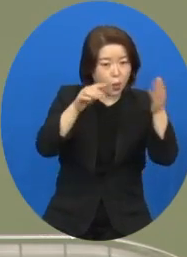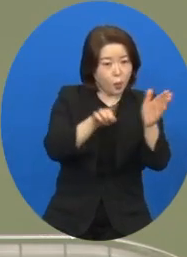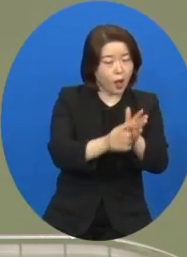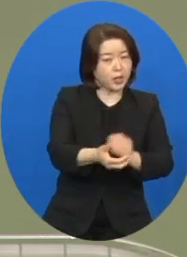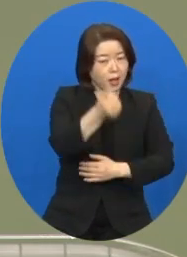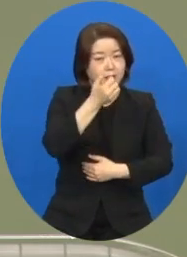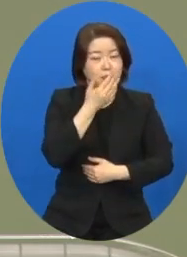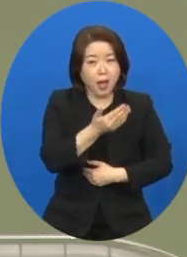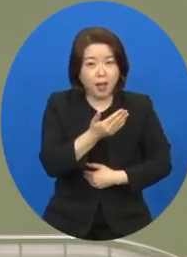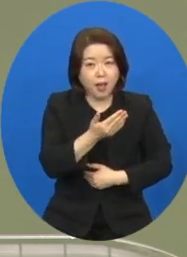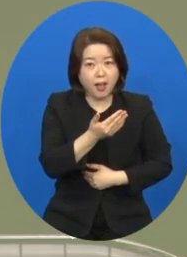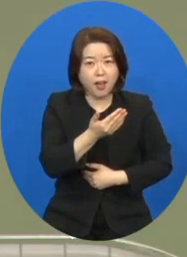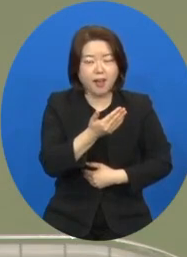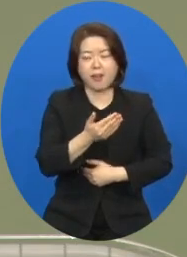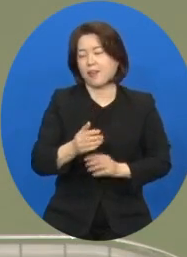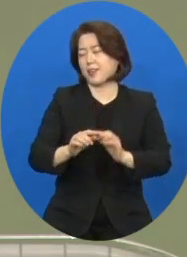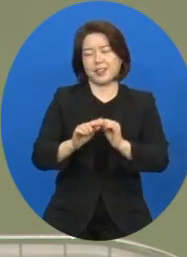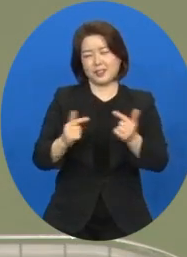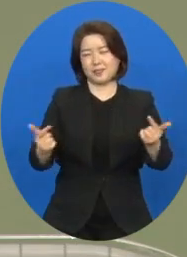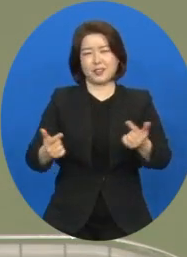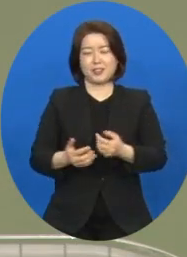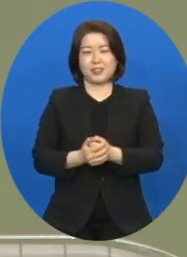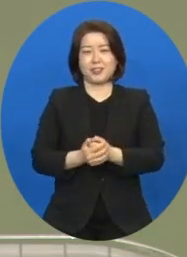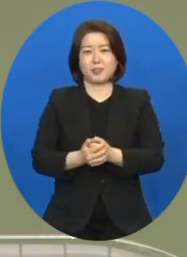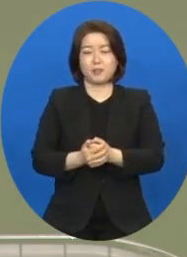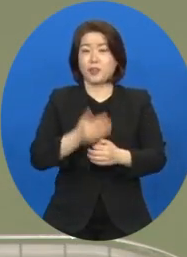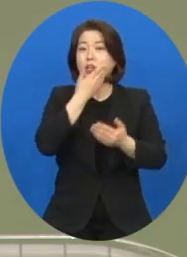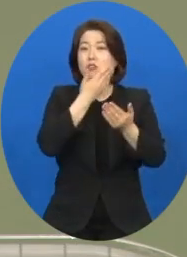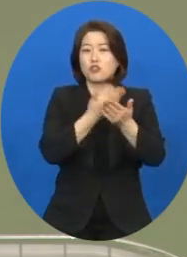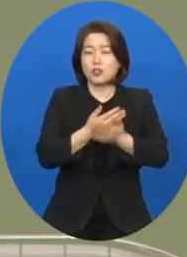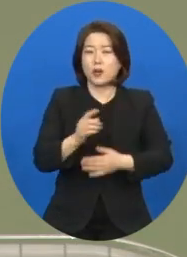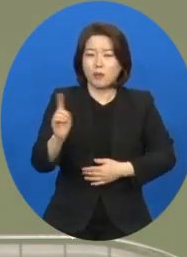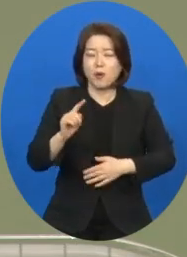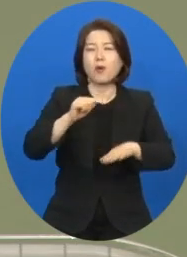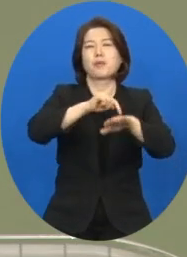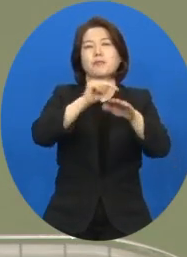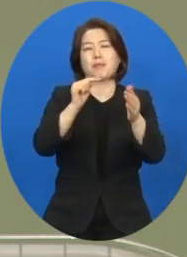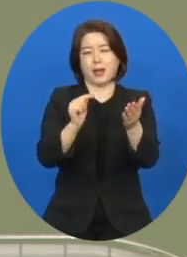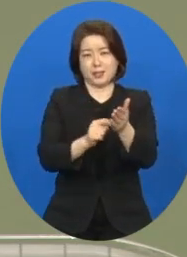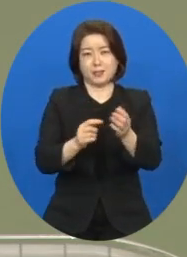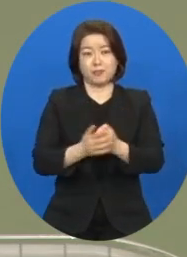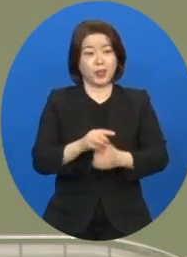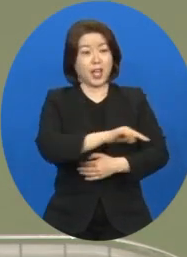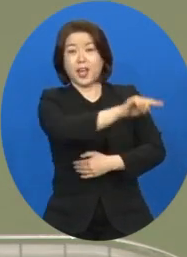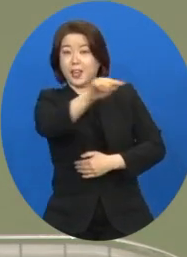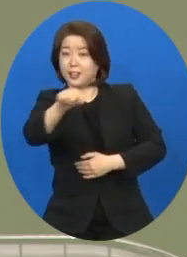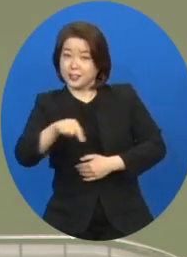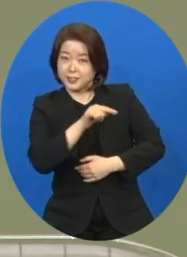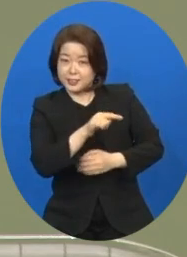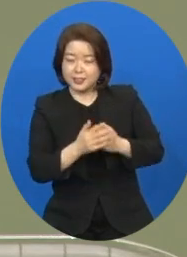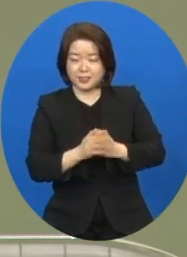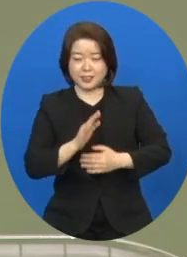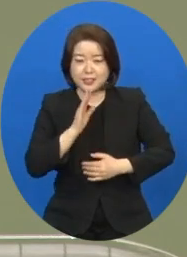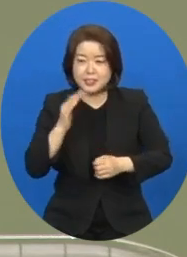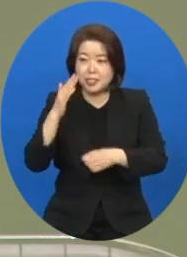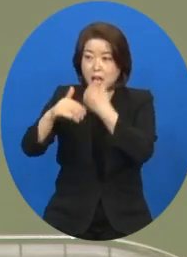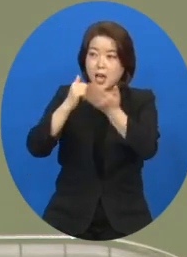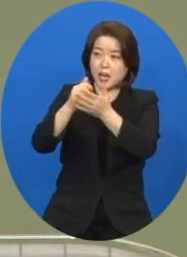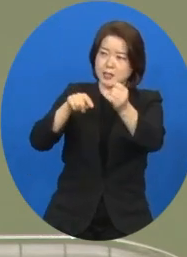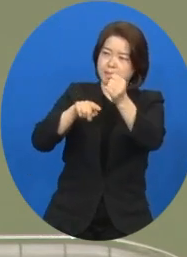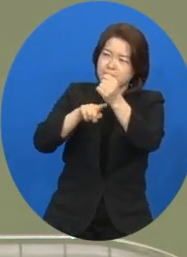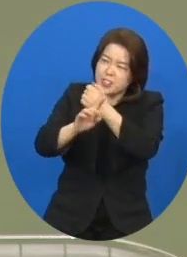있었을까요? 아닙니다. 열쇠는 마음이에요. 그들이 진짜 하나님의